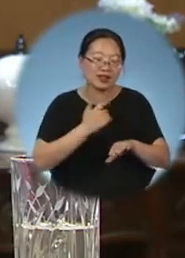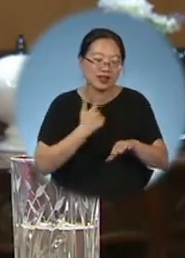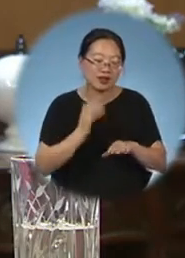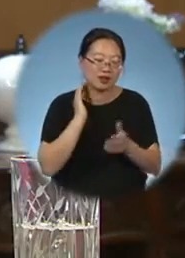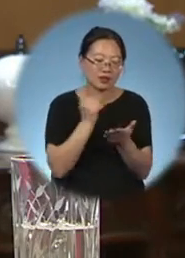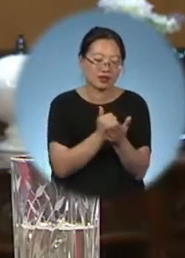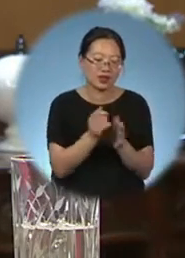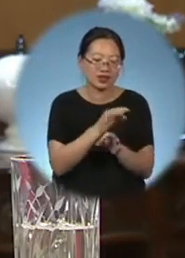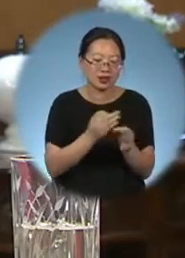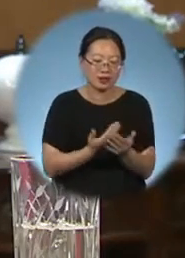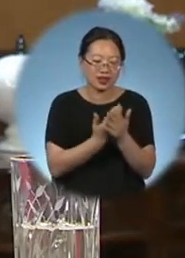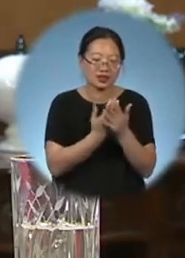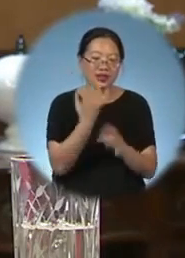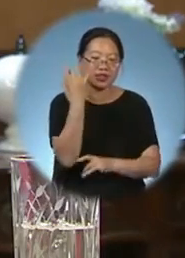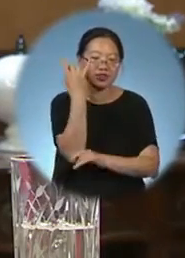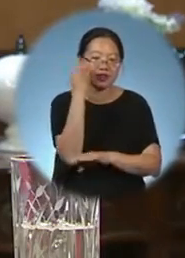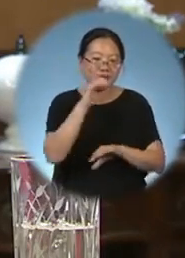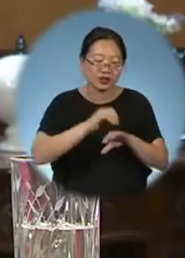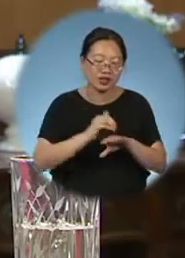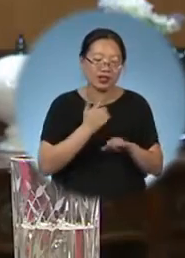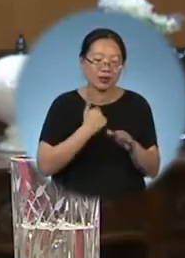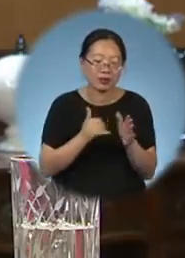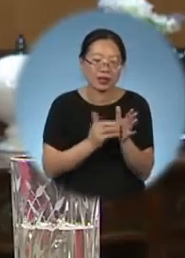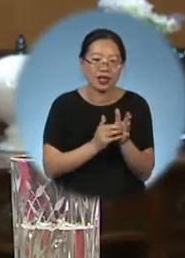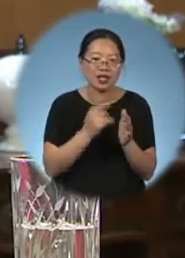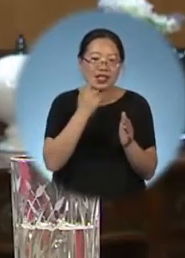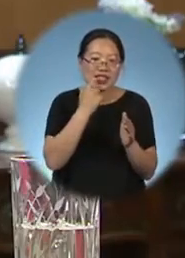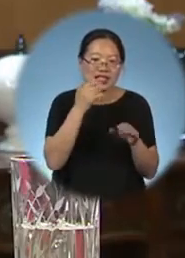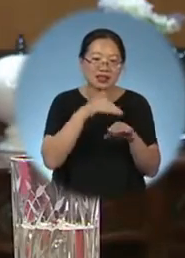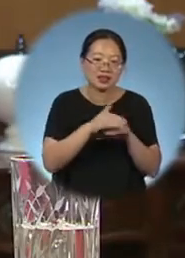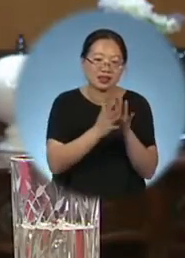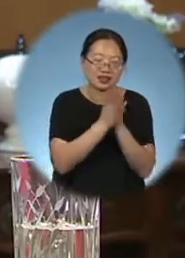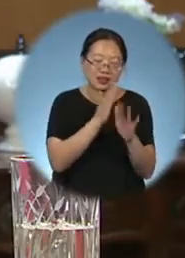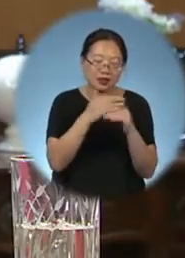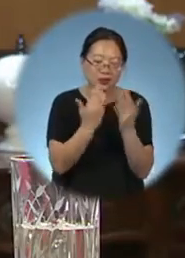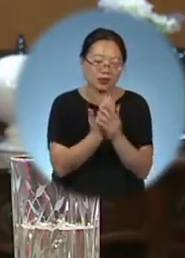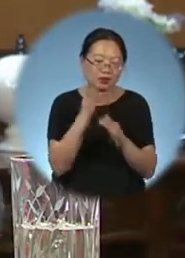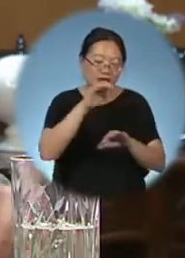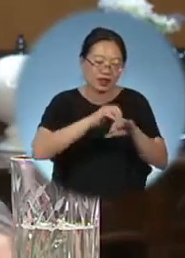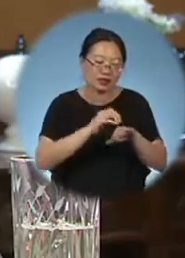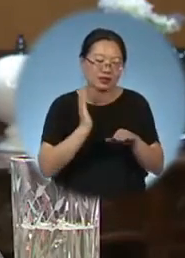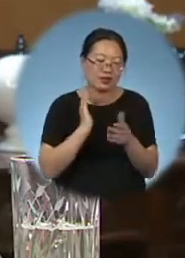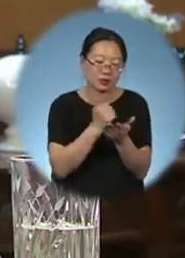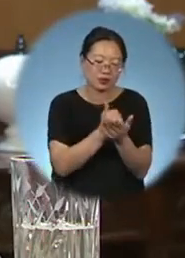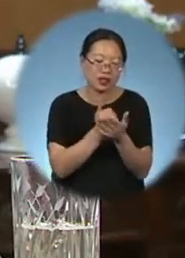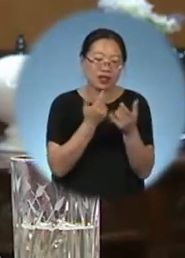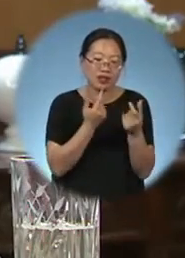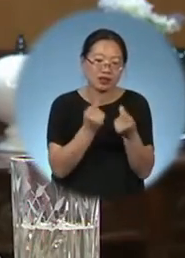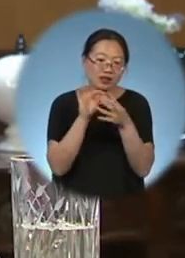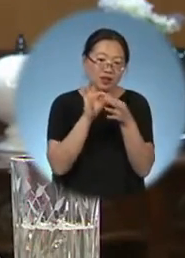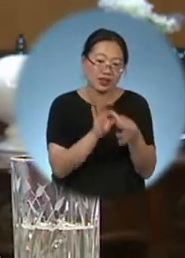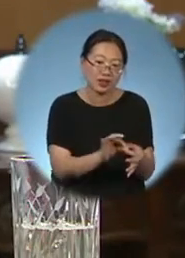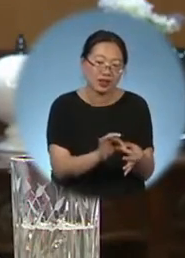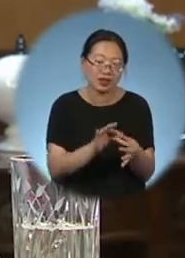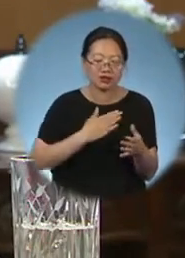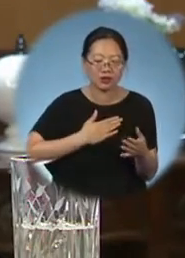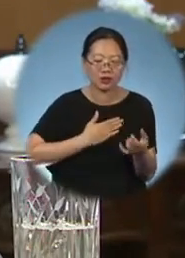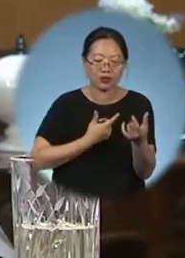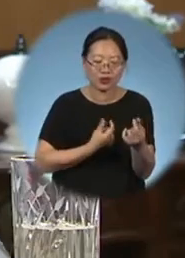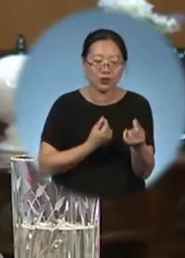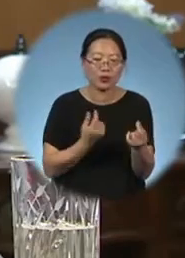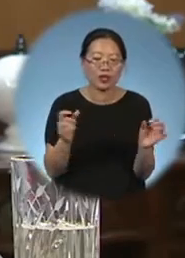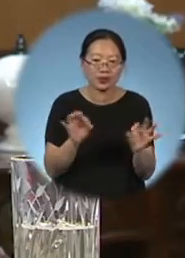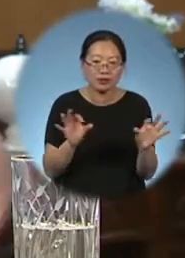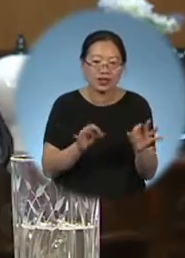뭐 경제 발전의 토대를 닦은 대통령들, 민주주의 질서를 닦은 대통령들, 예. 뭐 이렇게 쭉 연결이 다 뭐 저희도 금방